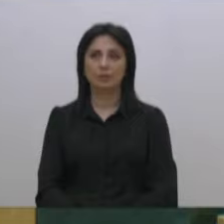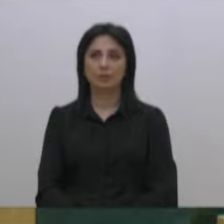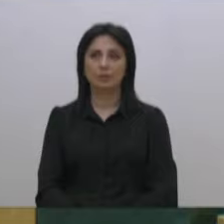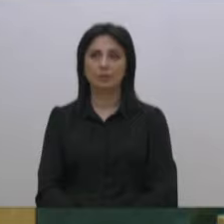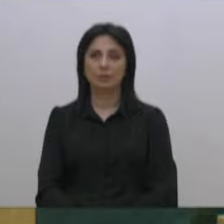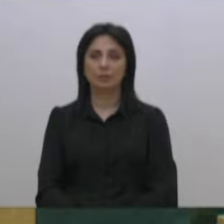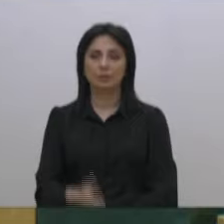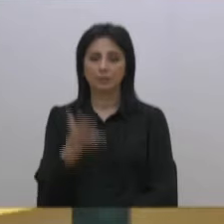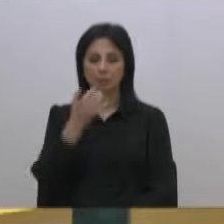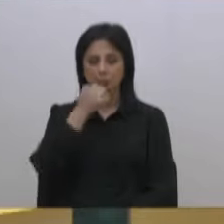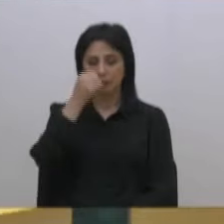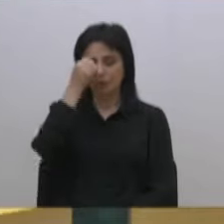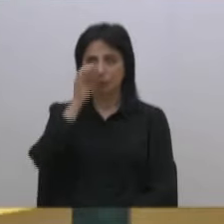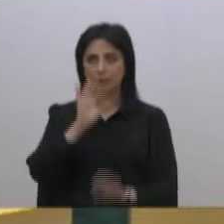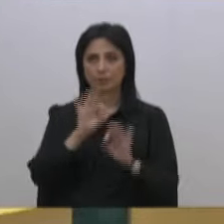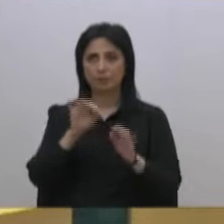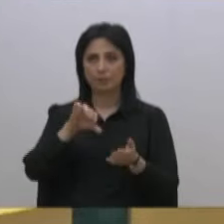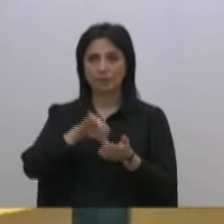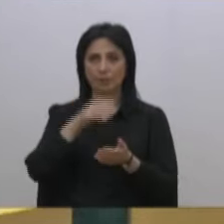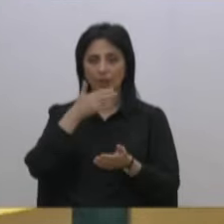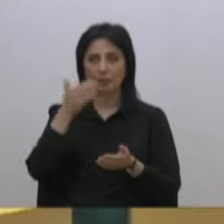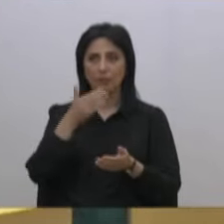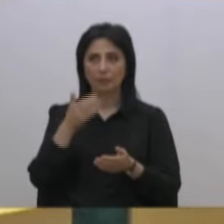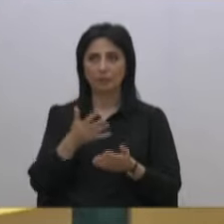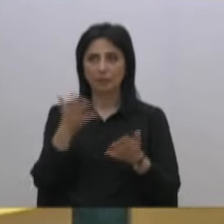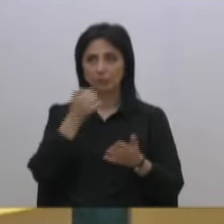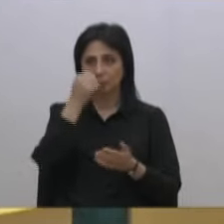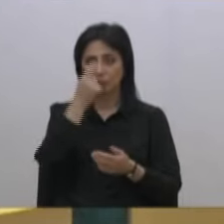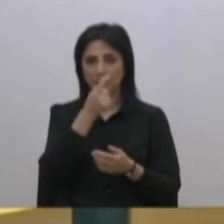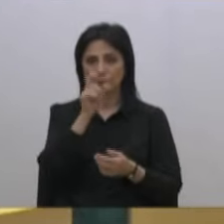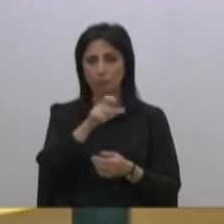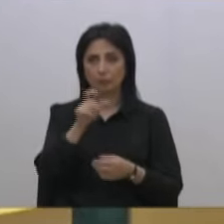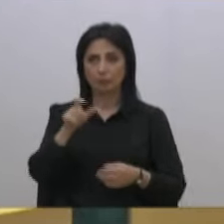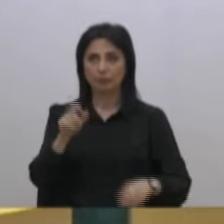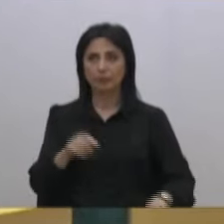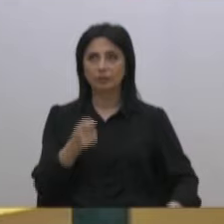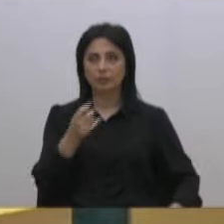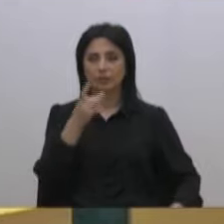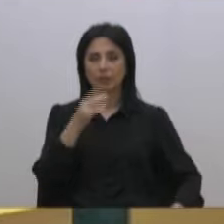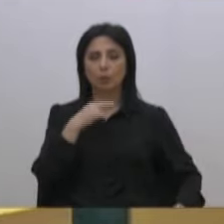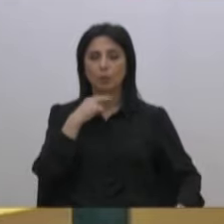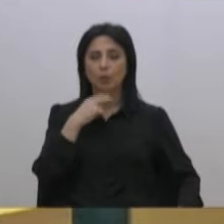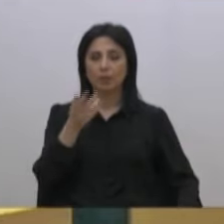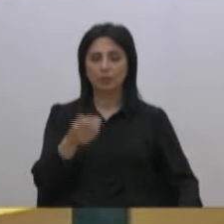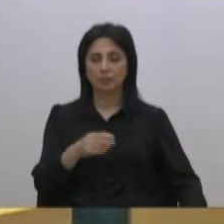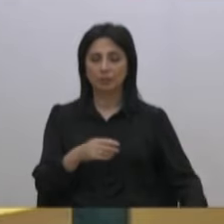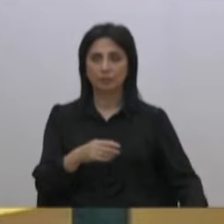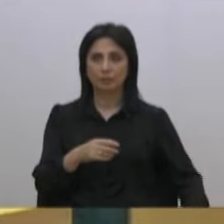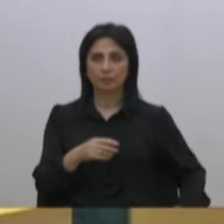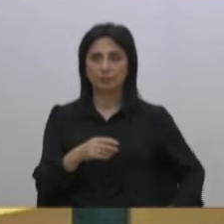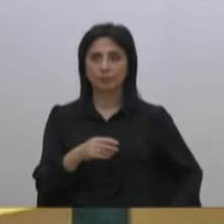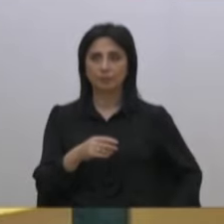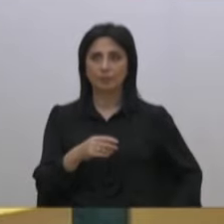პირველში დიდ მადლობას გადავხდი გამოსვლელებს, დიდი მადლობა თითოეულ თქვენგანს, კიდევ ერთხელ ყურადღებისთვის.